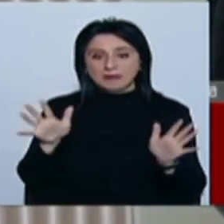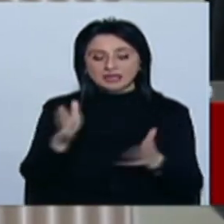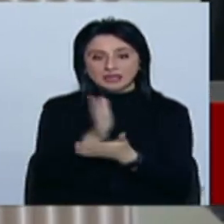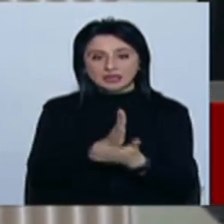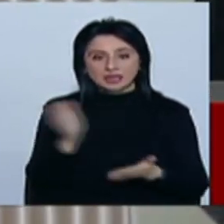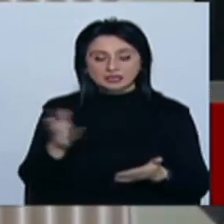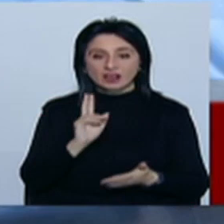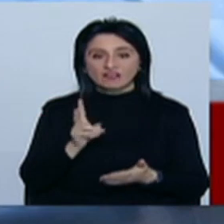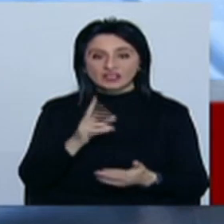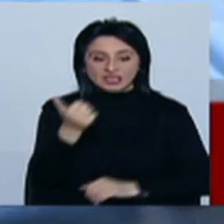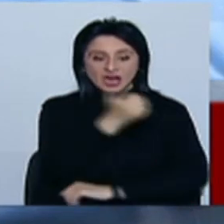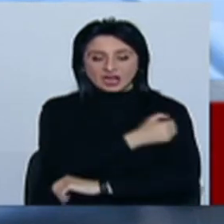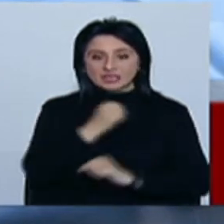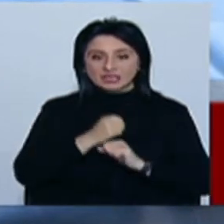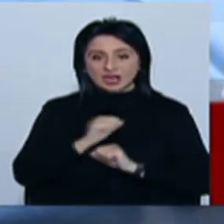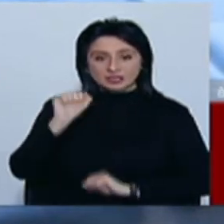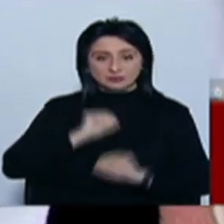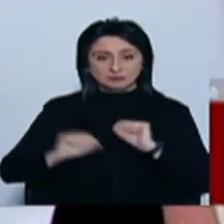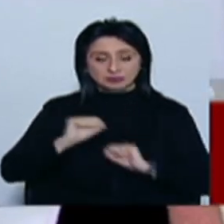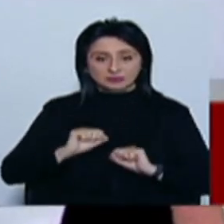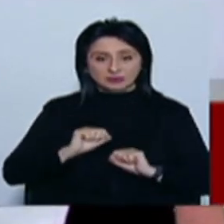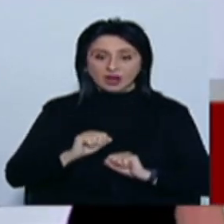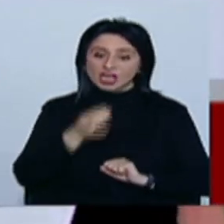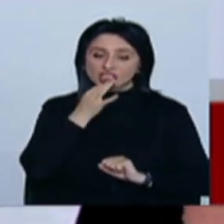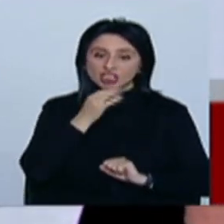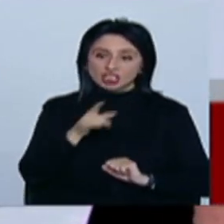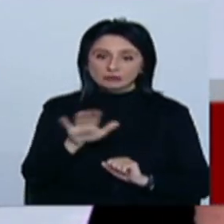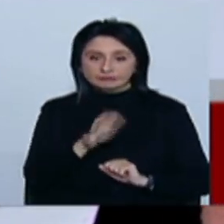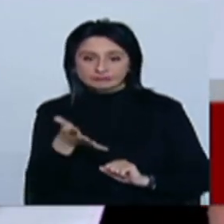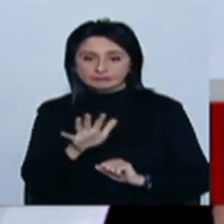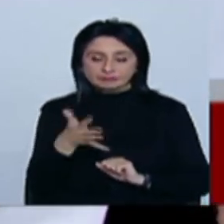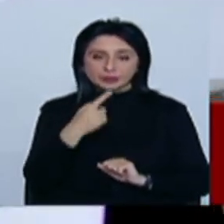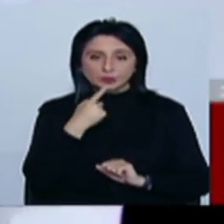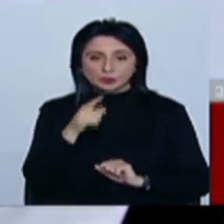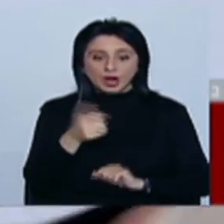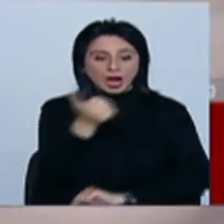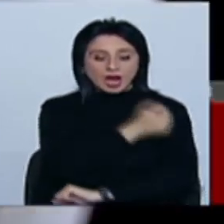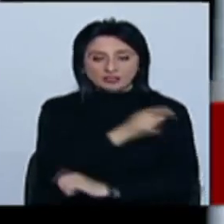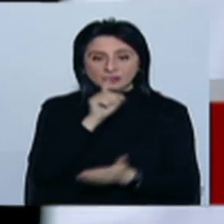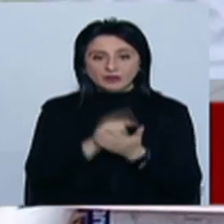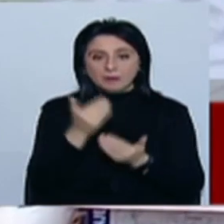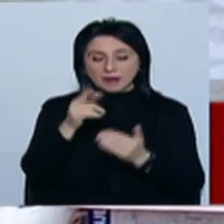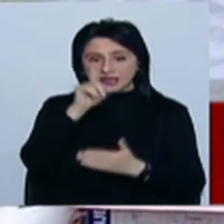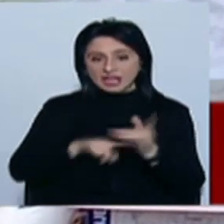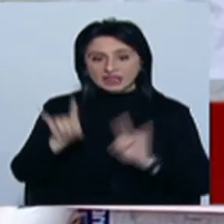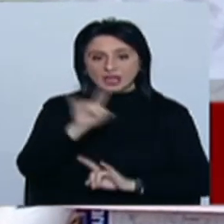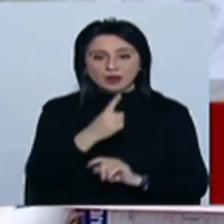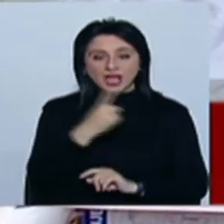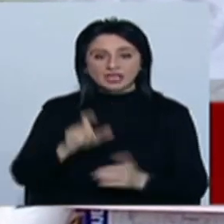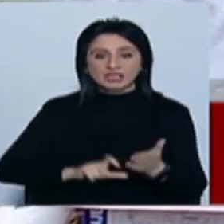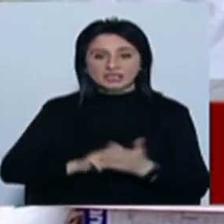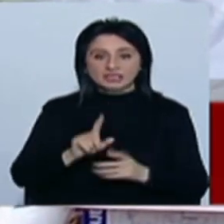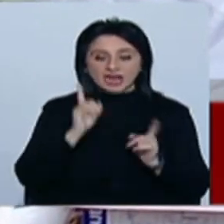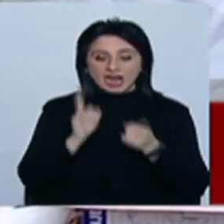დიდი ნაწილი, რომელიც აცრის გაკეთებას არ განიხილავს, ან ჯერ კიდევ ყოყმანობს. ვაქცინაციის აუცილებლობაში მათი დარწმუნების ერთ-ერთი